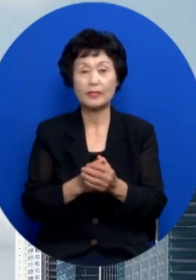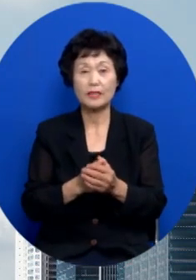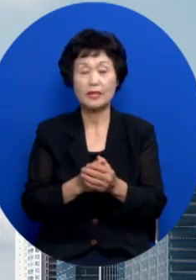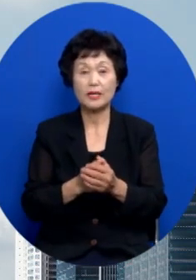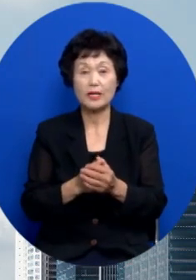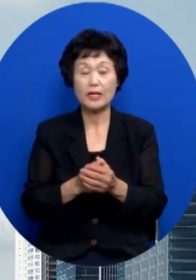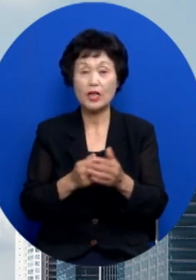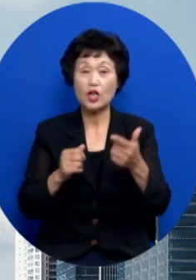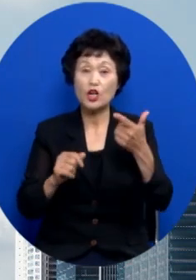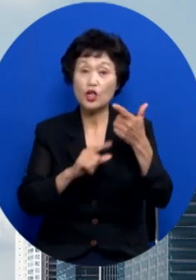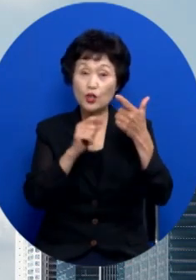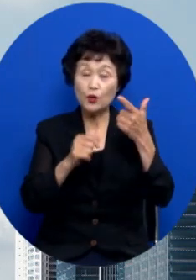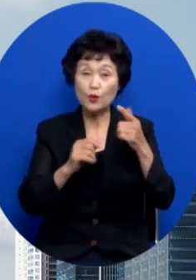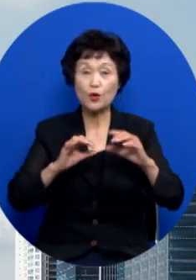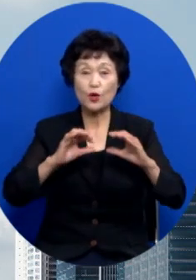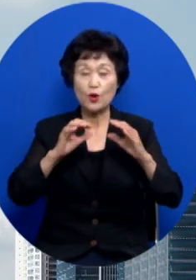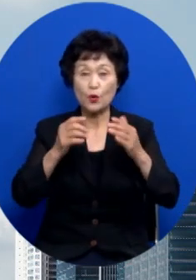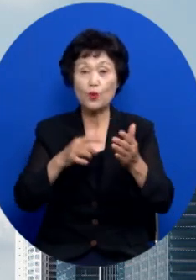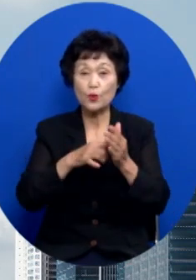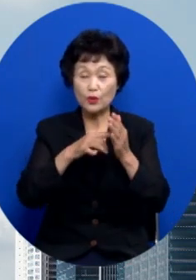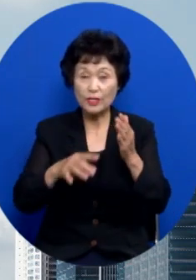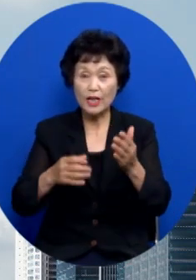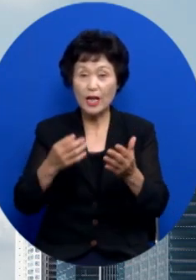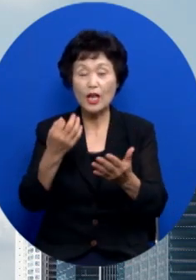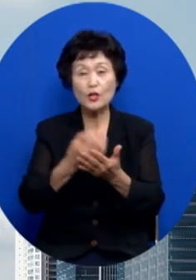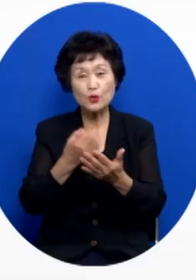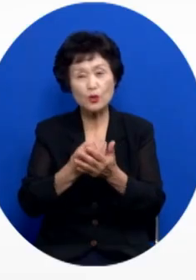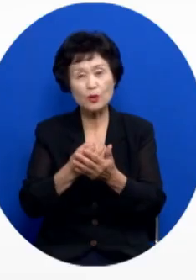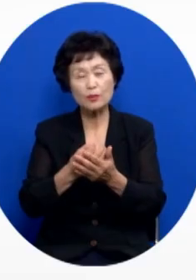지난달 국세 수입이 약 26조 원을 기록했습니다.